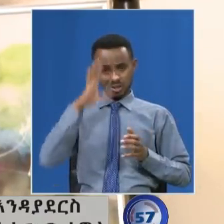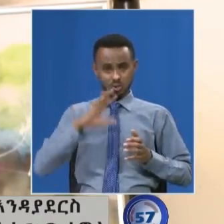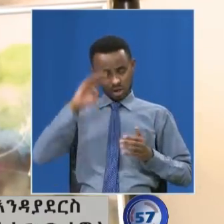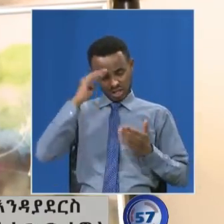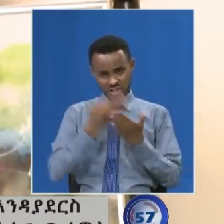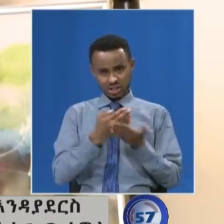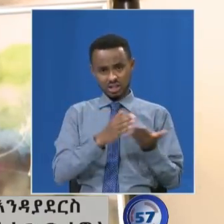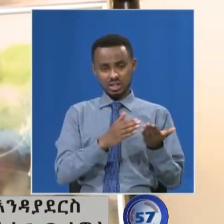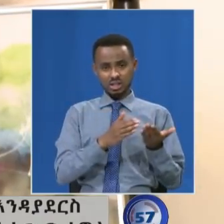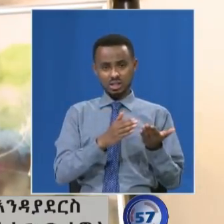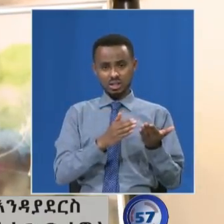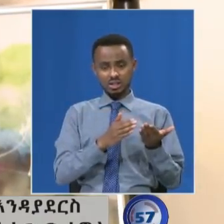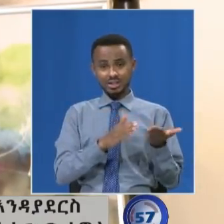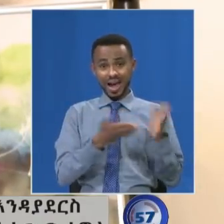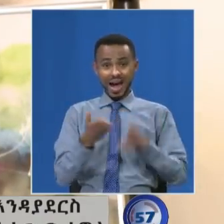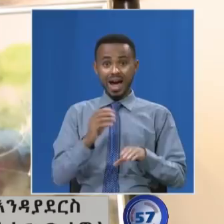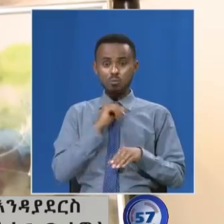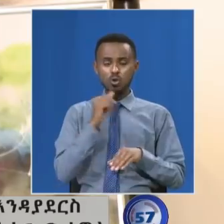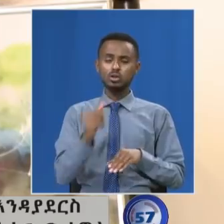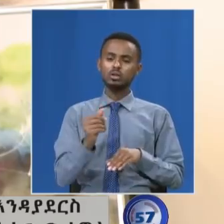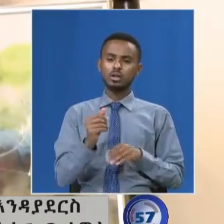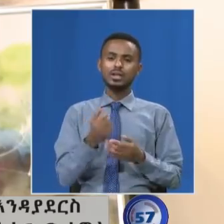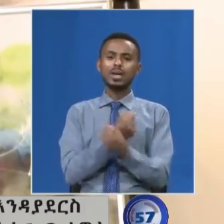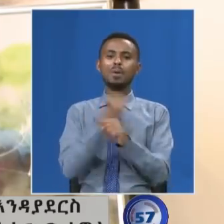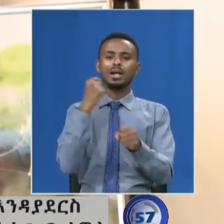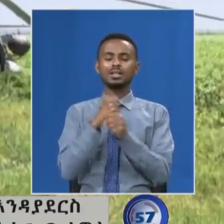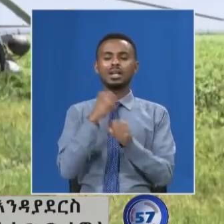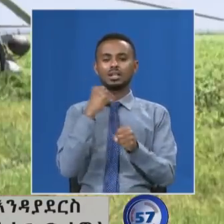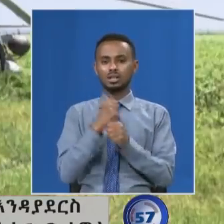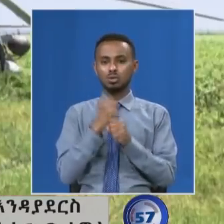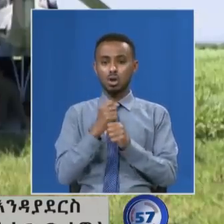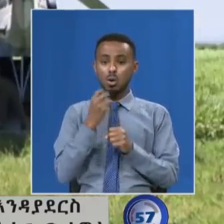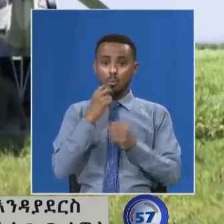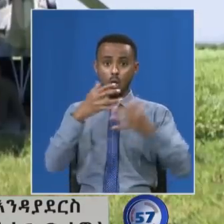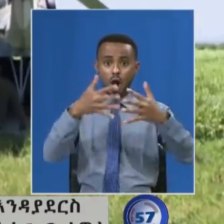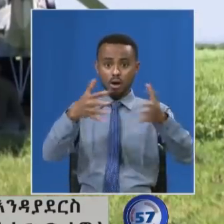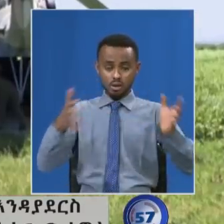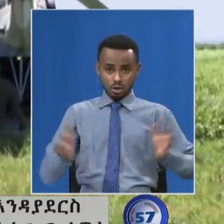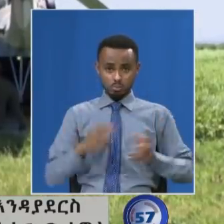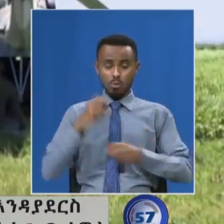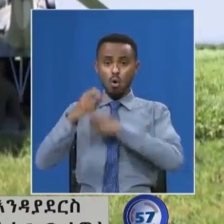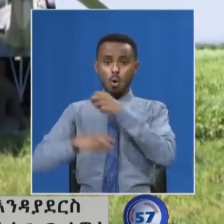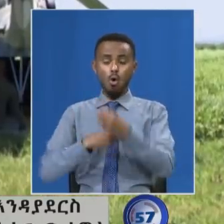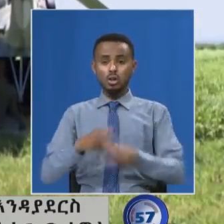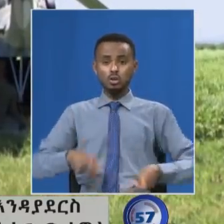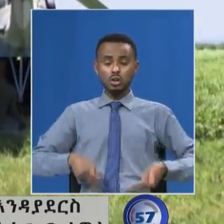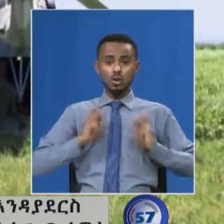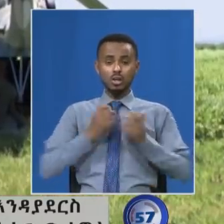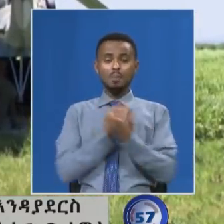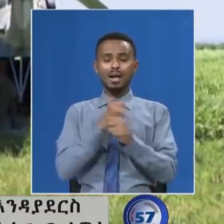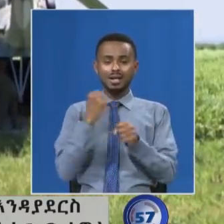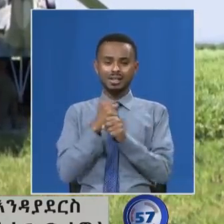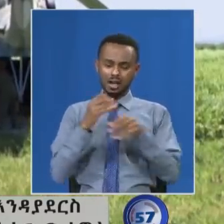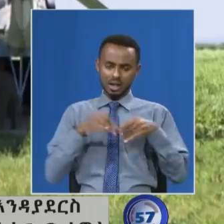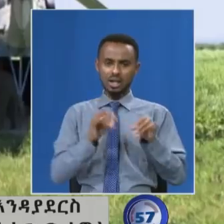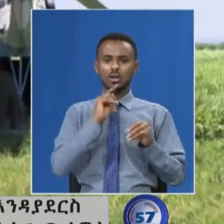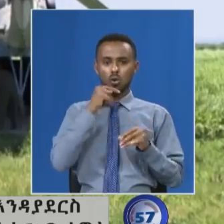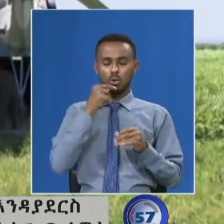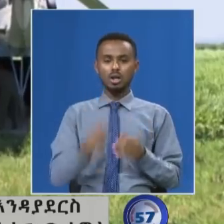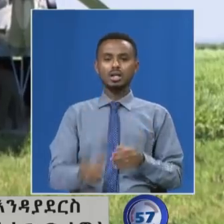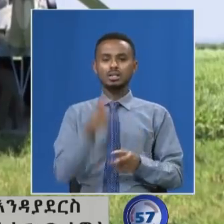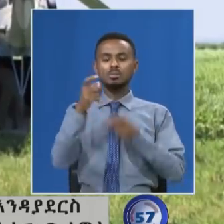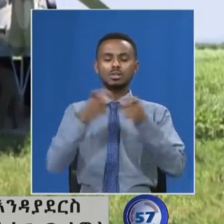ህይወት ሳያልፍ የማዳን ስራ ተሰርቶ በውሃ የተከበቡ ወገኖችን ህይወት የመታደግ ስራው እንደቀጠለ ነው ብለዋል